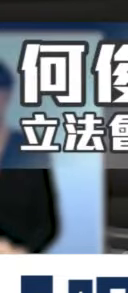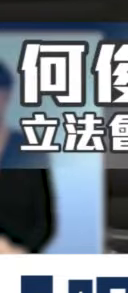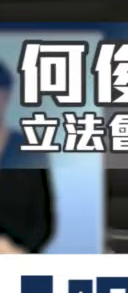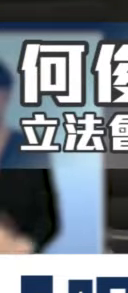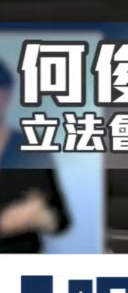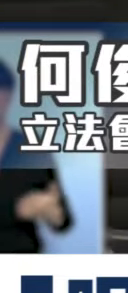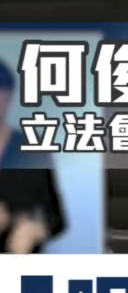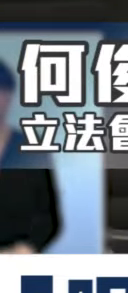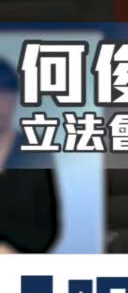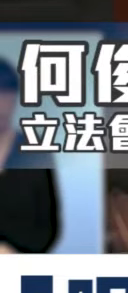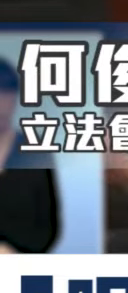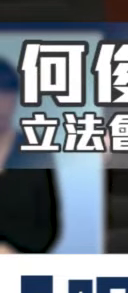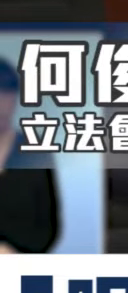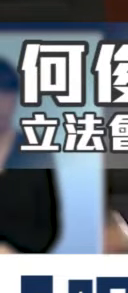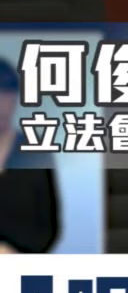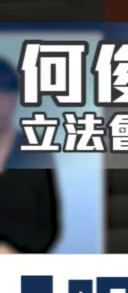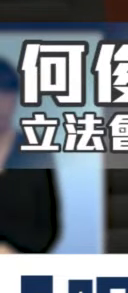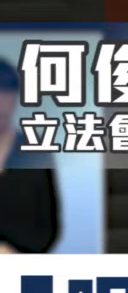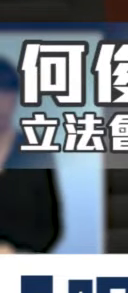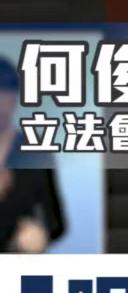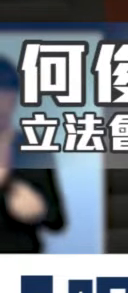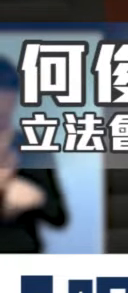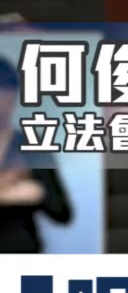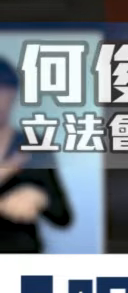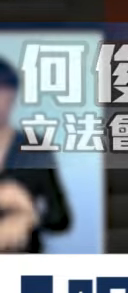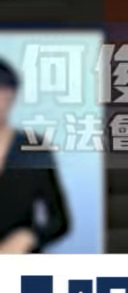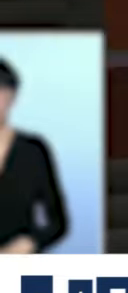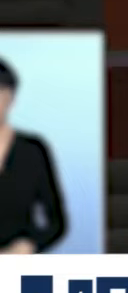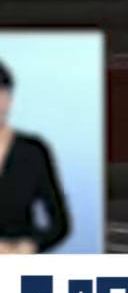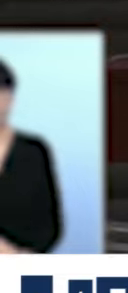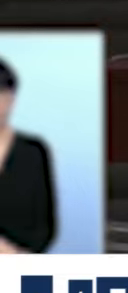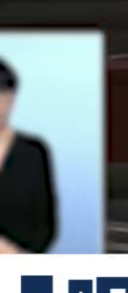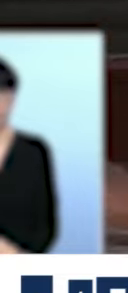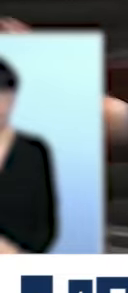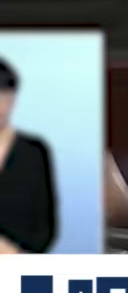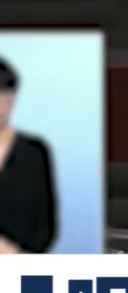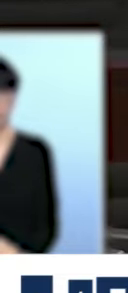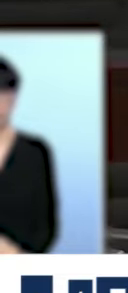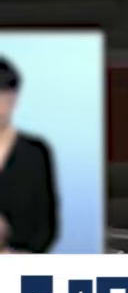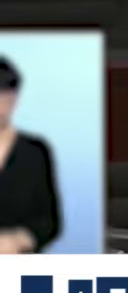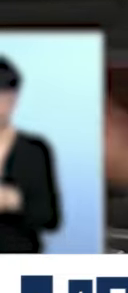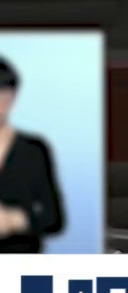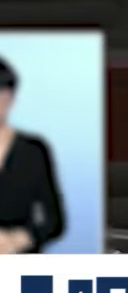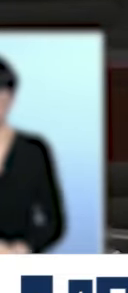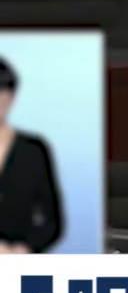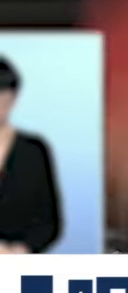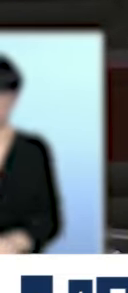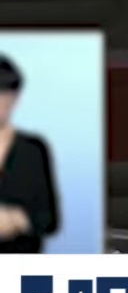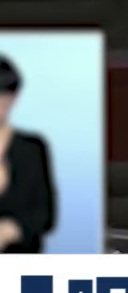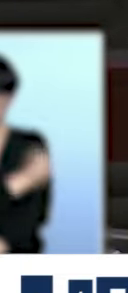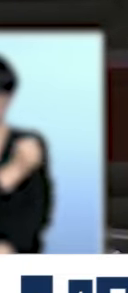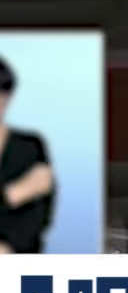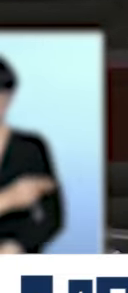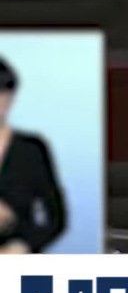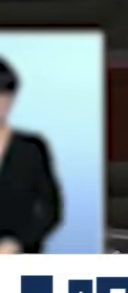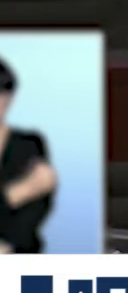今日最難聽的一句話是什麼呢？不要怪保安員，他們打份工而已，他們沒有罪的，他們很辛苦的，很